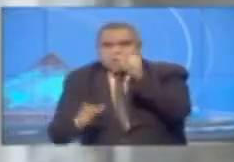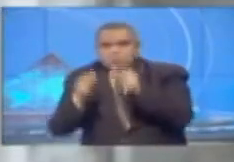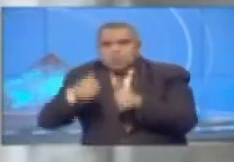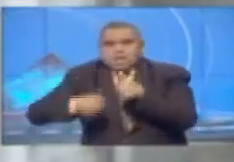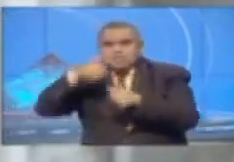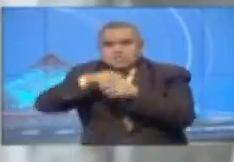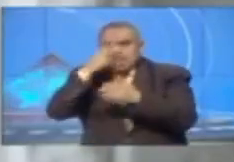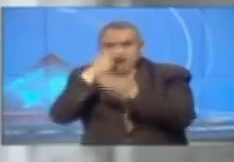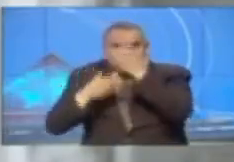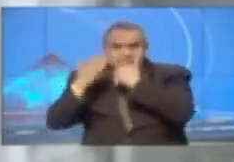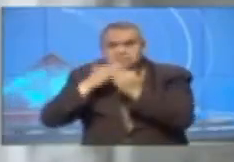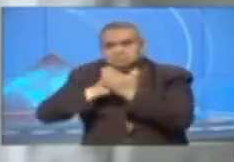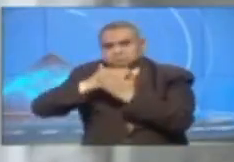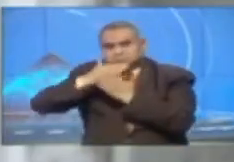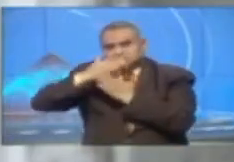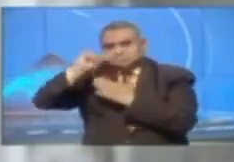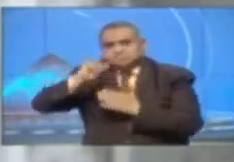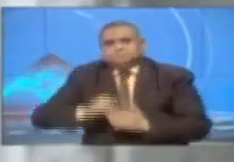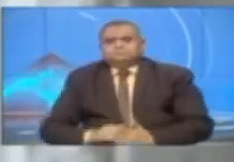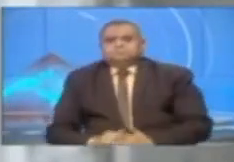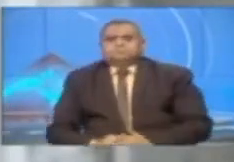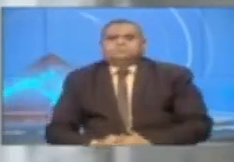متبعا.